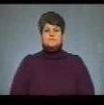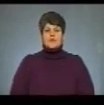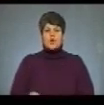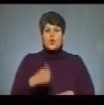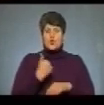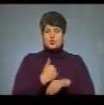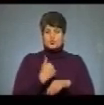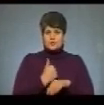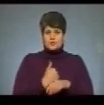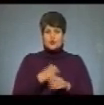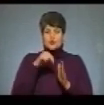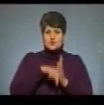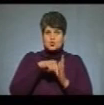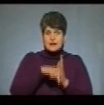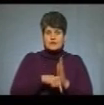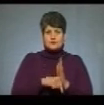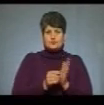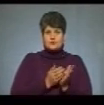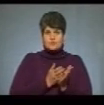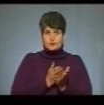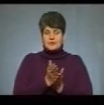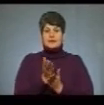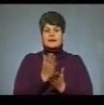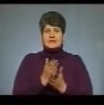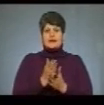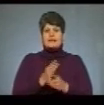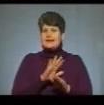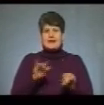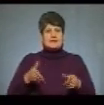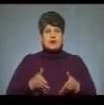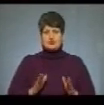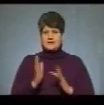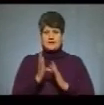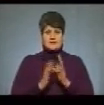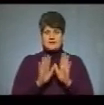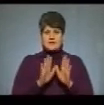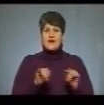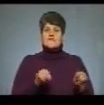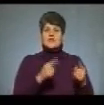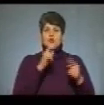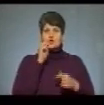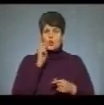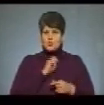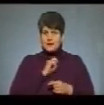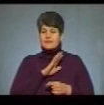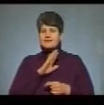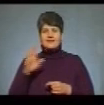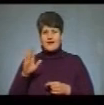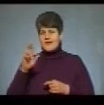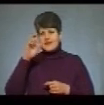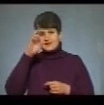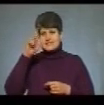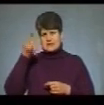Основною сюжетною лінією є не народження Ісуса Христа, а відродження України. І, відповідно, не царі, які йдуть,